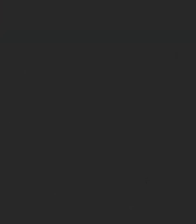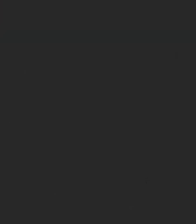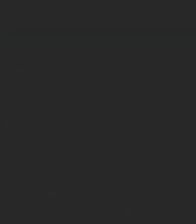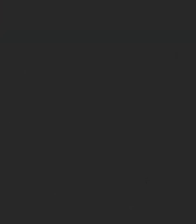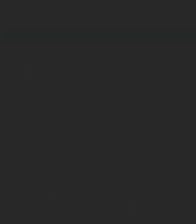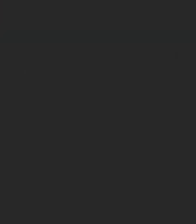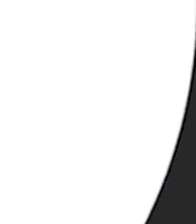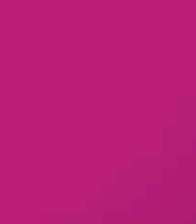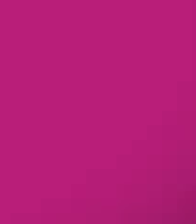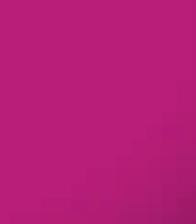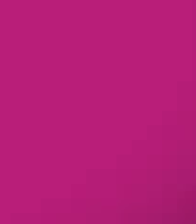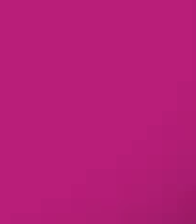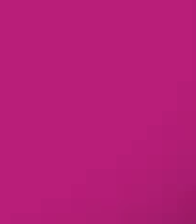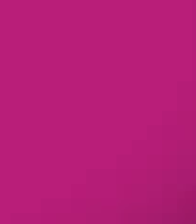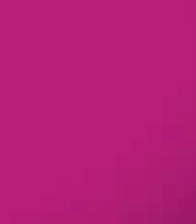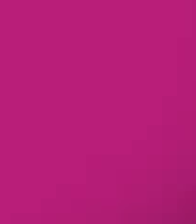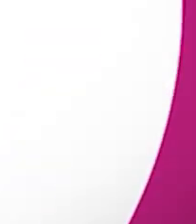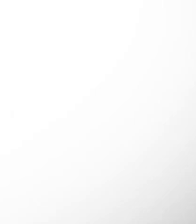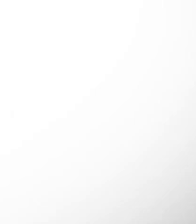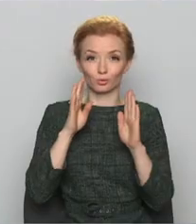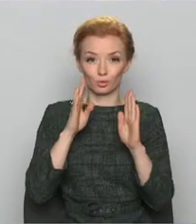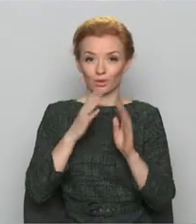Re, viss ēters ir te!